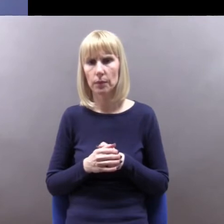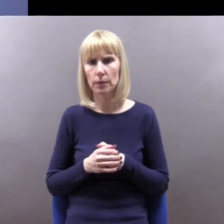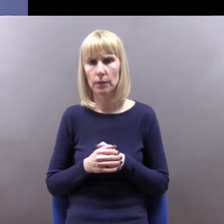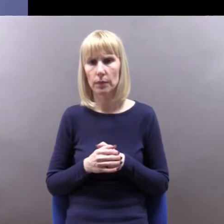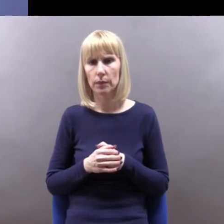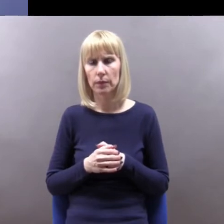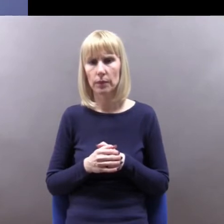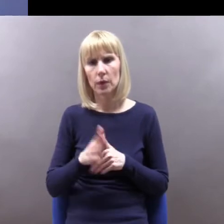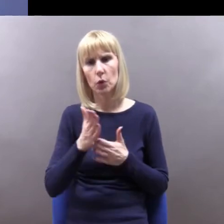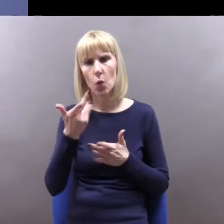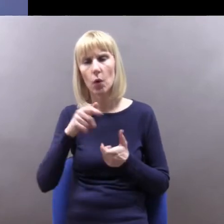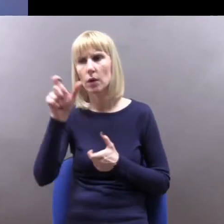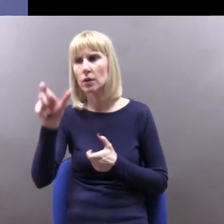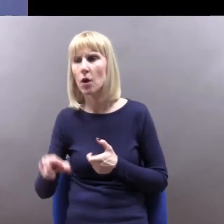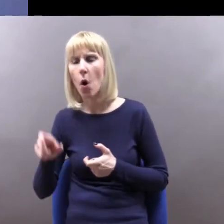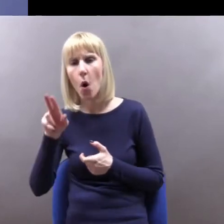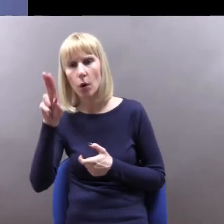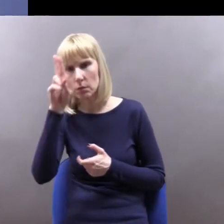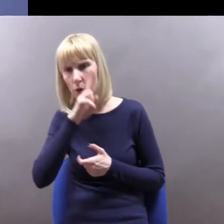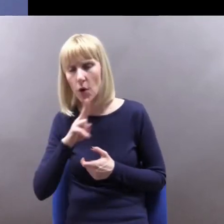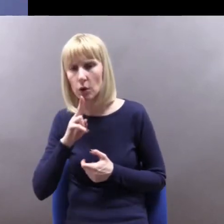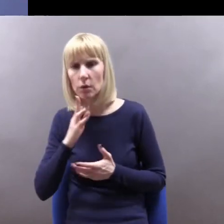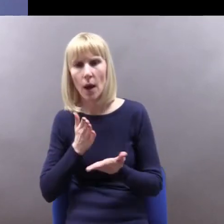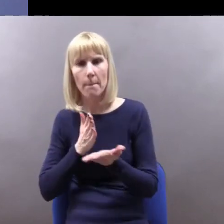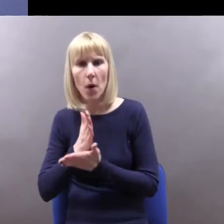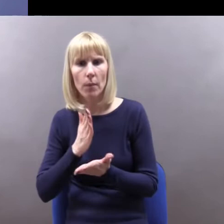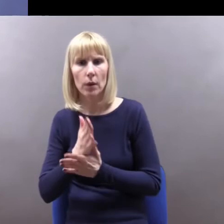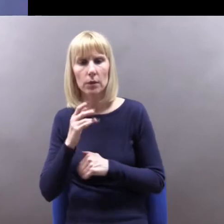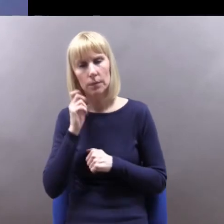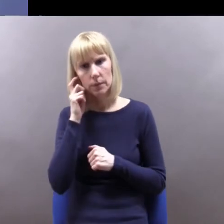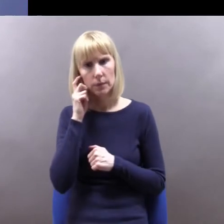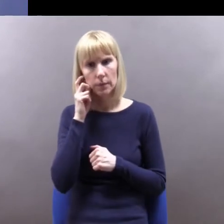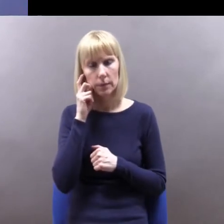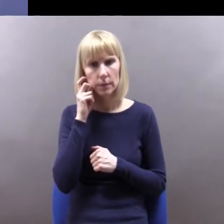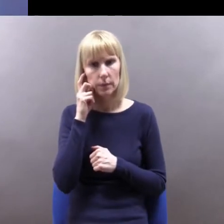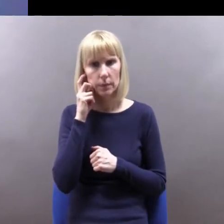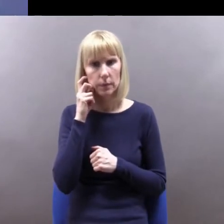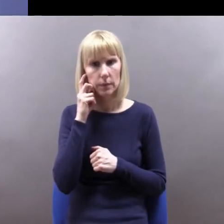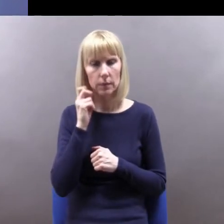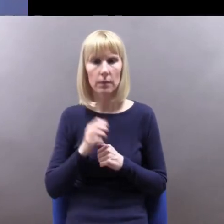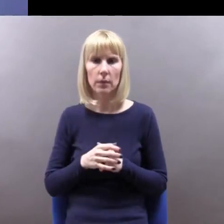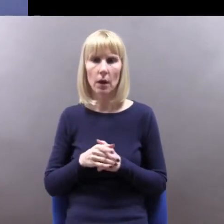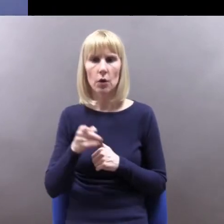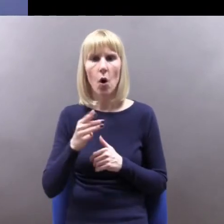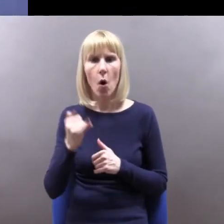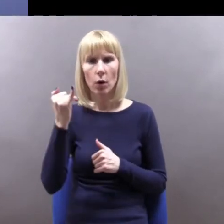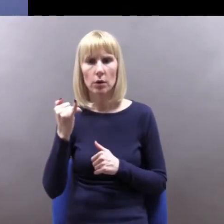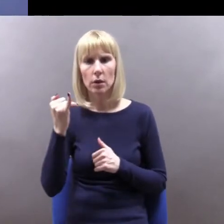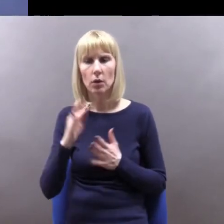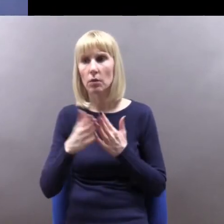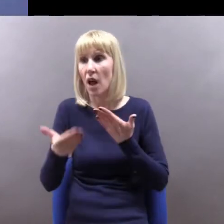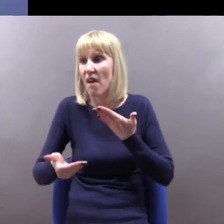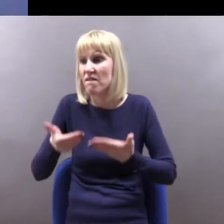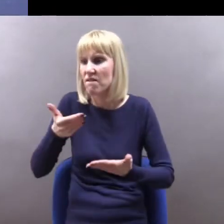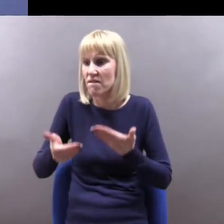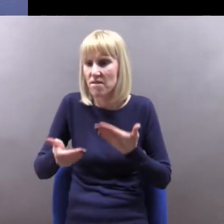no, jest tam pomoc rodzica w dużej mierze. Ale no, trzeba brać też pod uwagę, że no, powiedzmy takie dziecko może